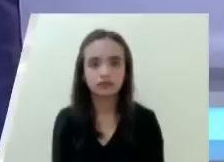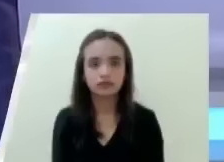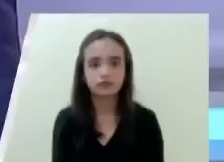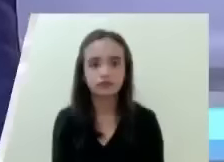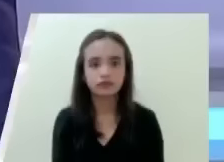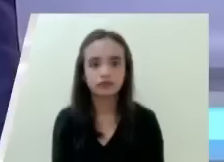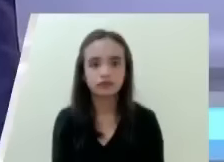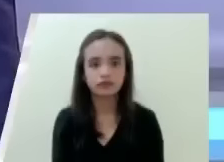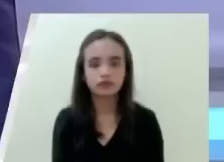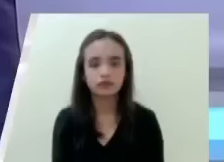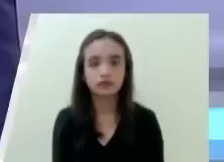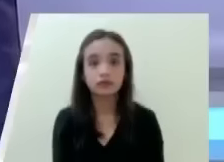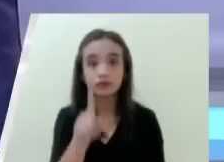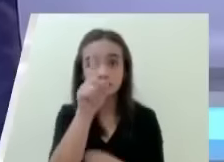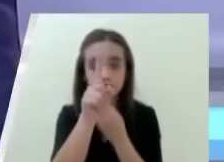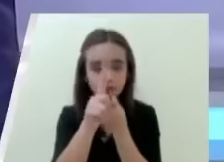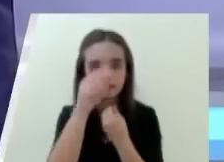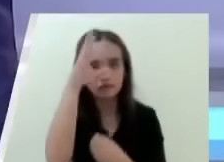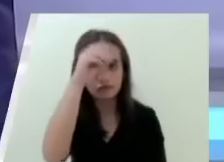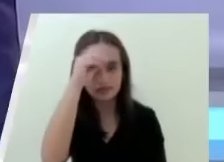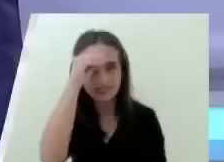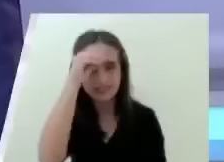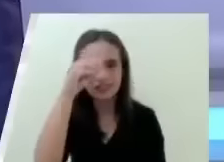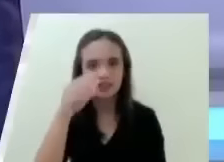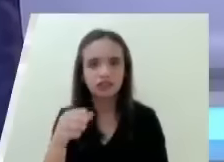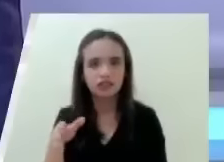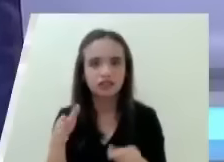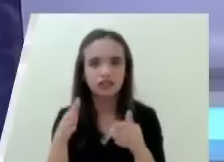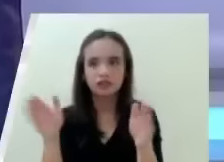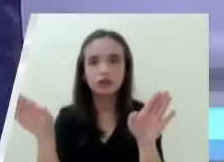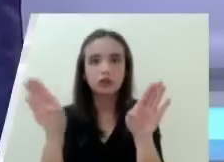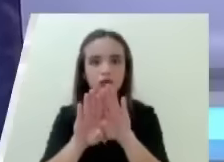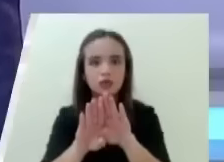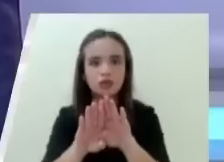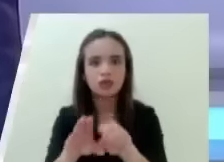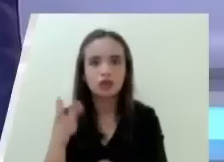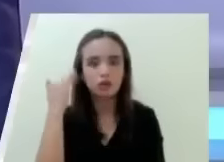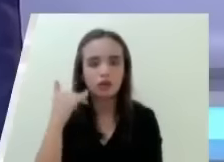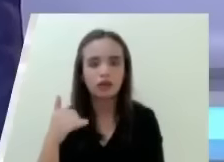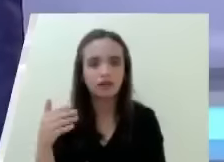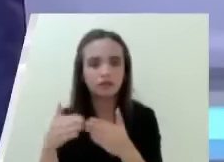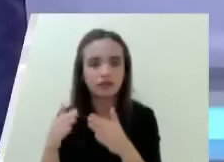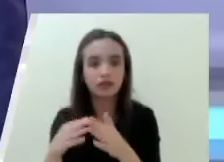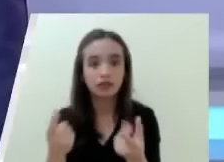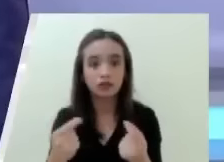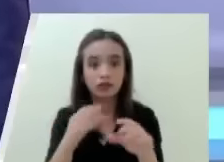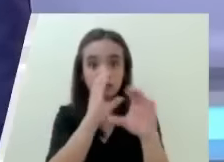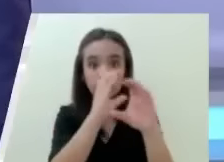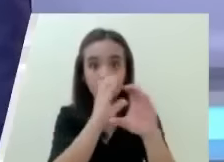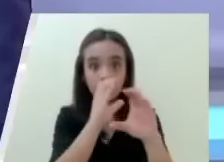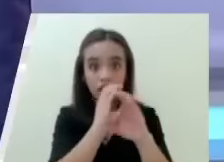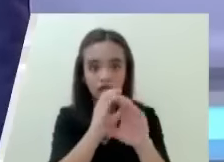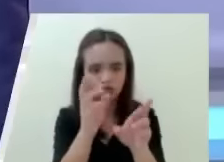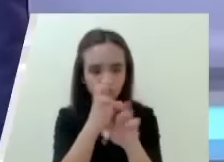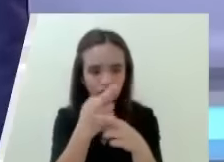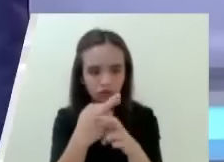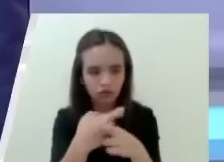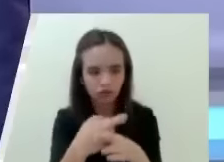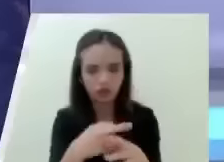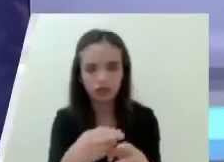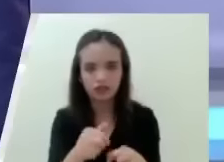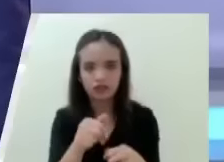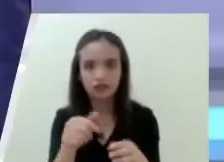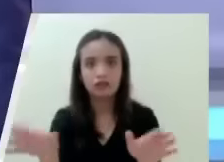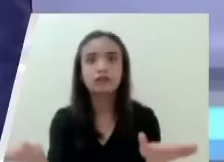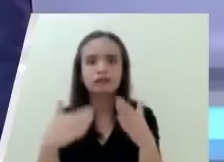daan ng isang lalaki ang kanyang nagsarang talyera sa Cavite para itakbo umano ang mga sasakyang ipinaayo sa kanya. Sa Albay pa na aresto